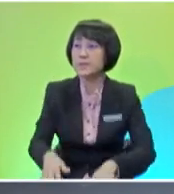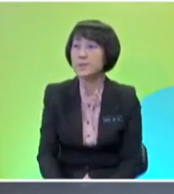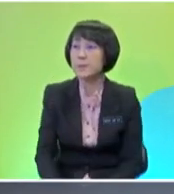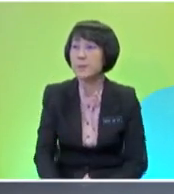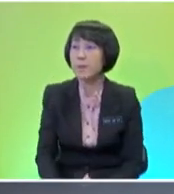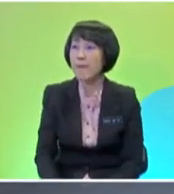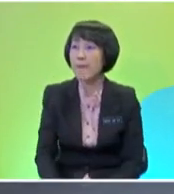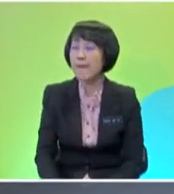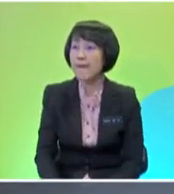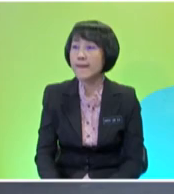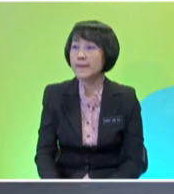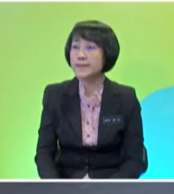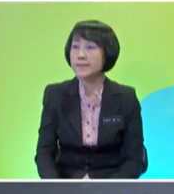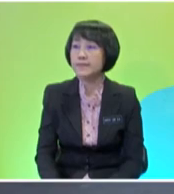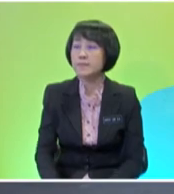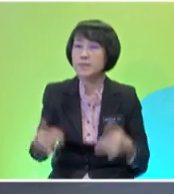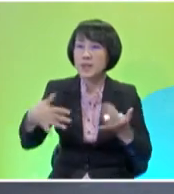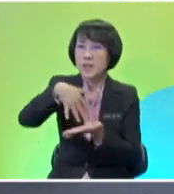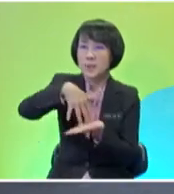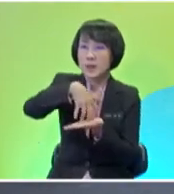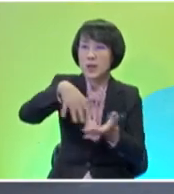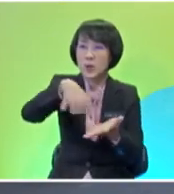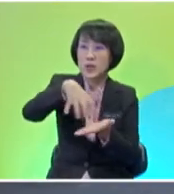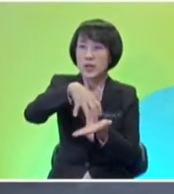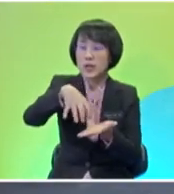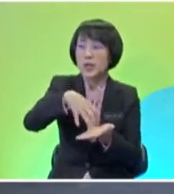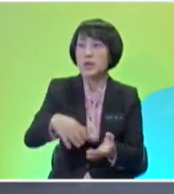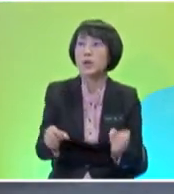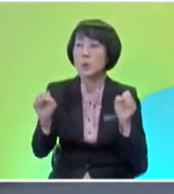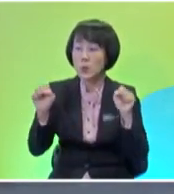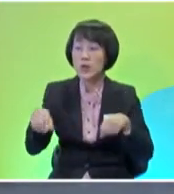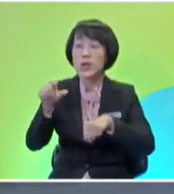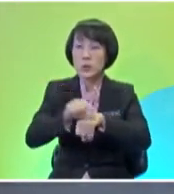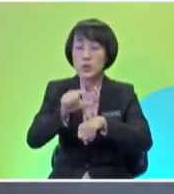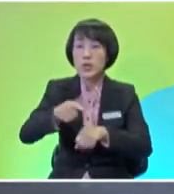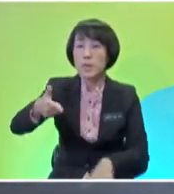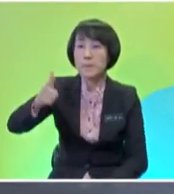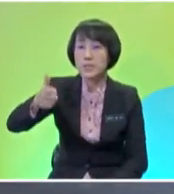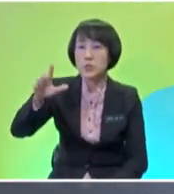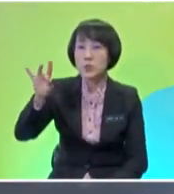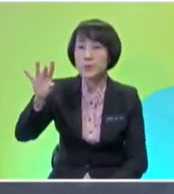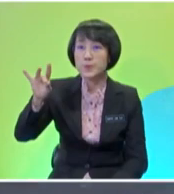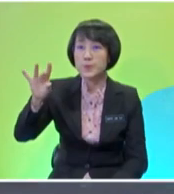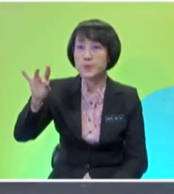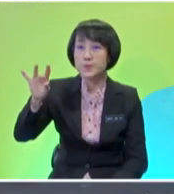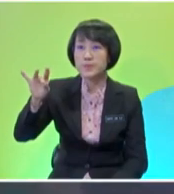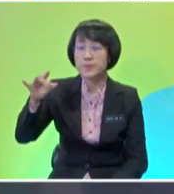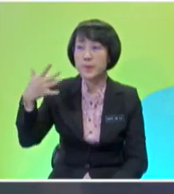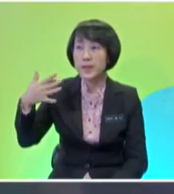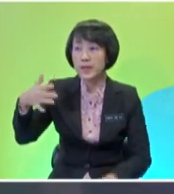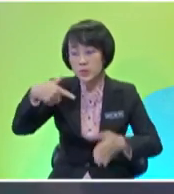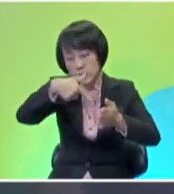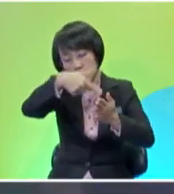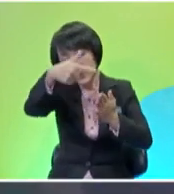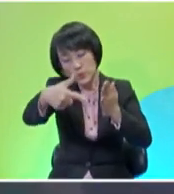kita nak guna pistol perekat panas untuk kita berhenti apa gerakan. Ya, betul. Okey, cuma suka untuk cikgu ingatkan, pastikan jangan